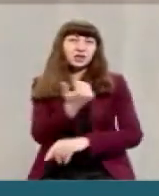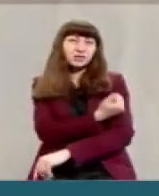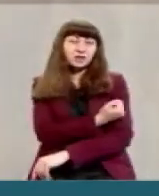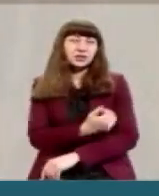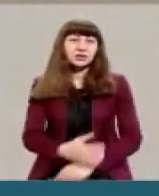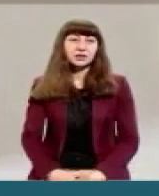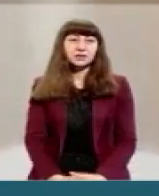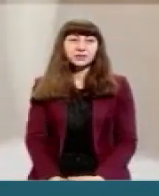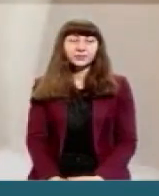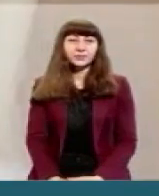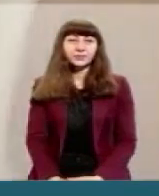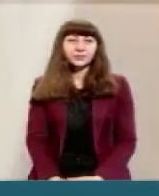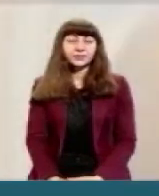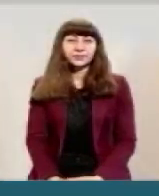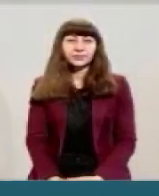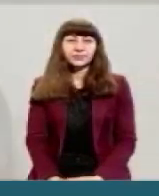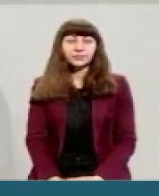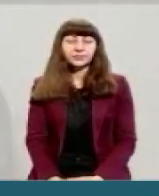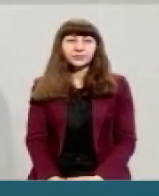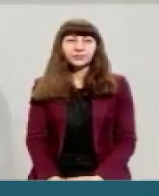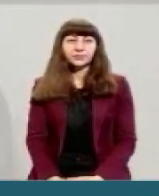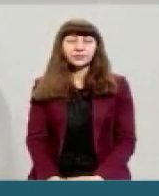этапов вакцинации. Не следует забывать и о мерах